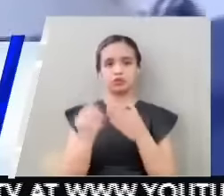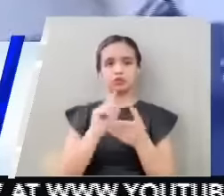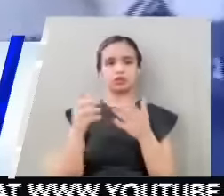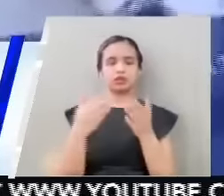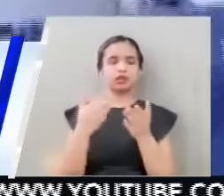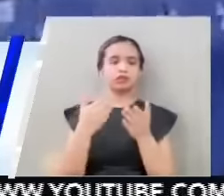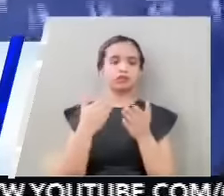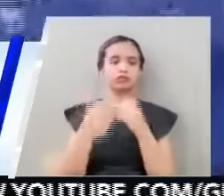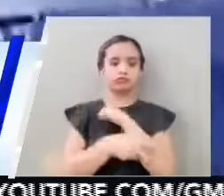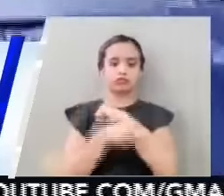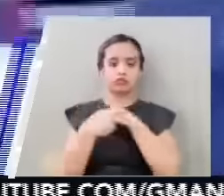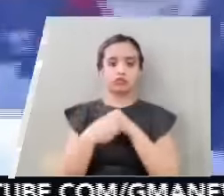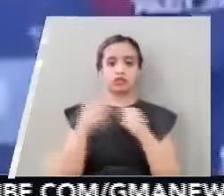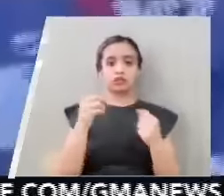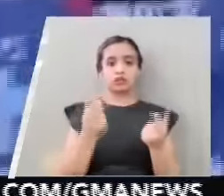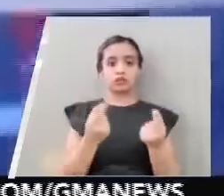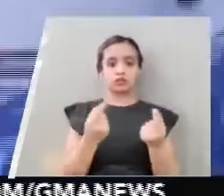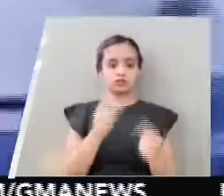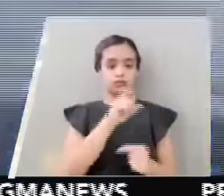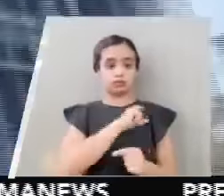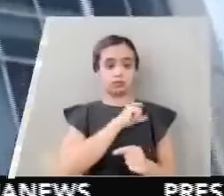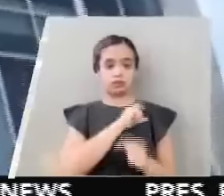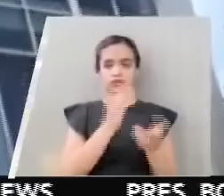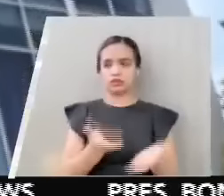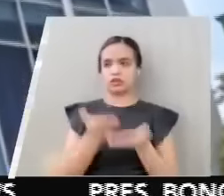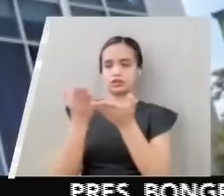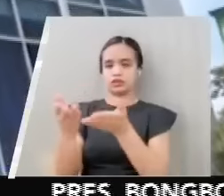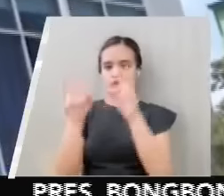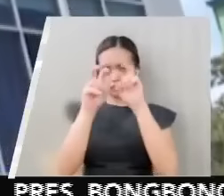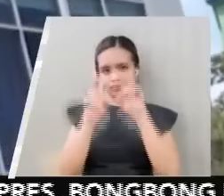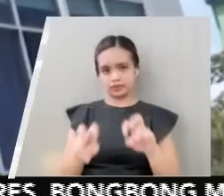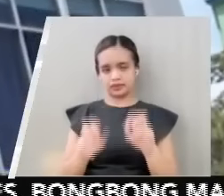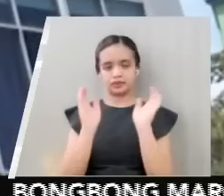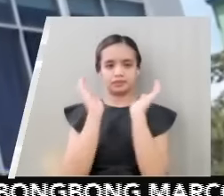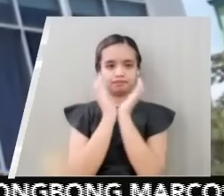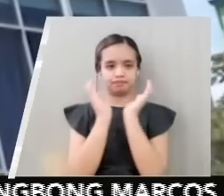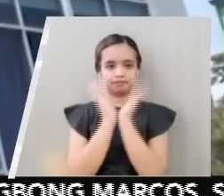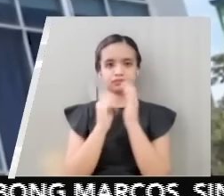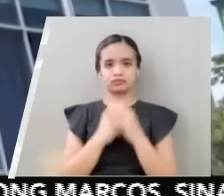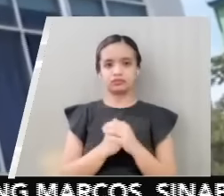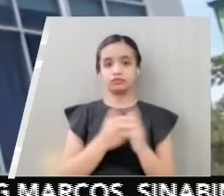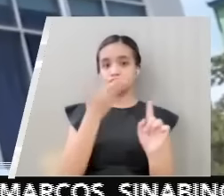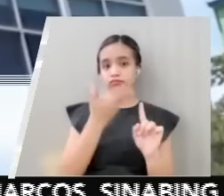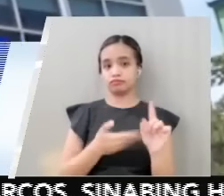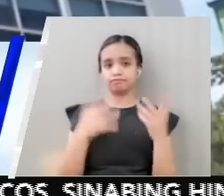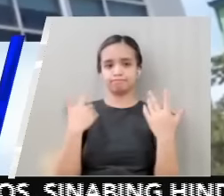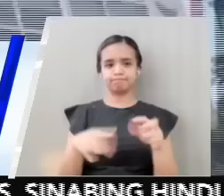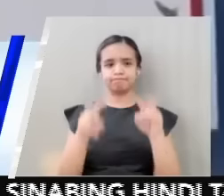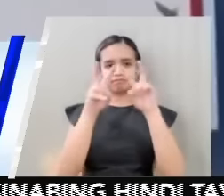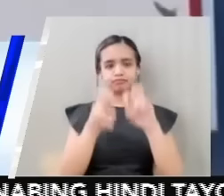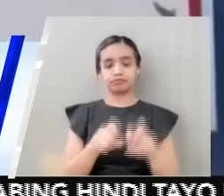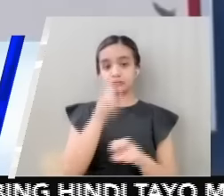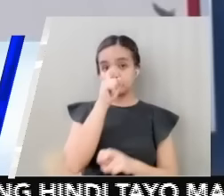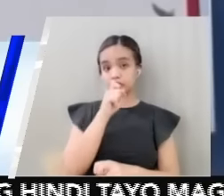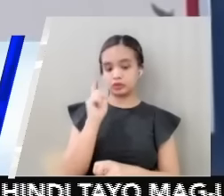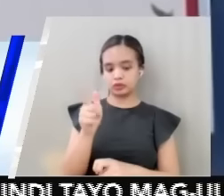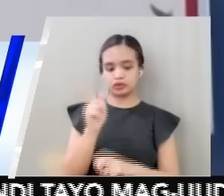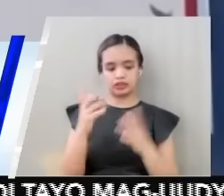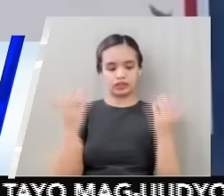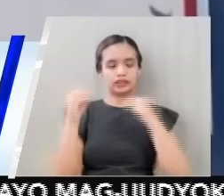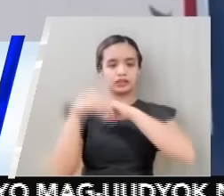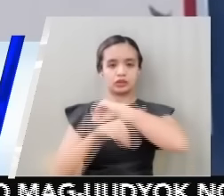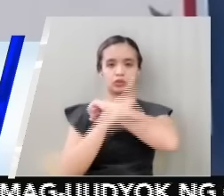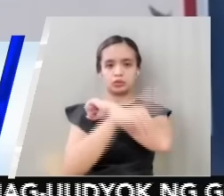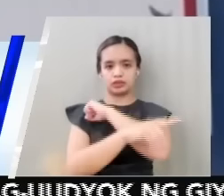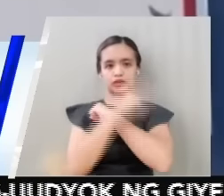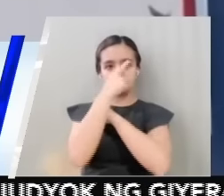sa CSWD ang kaso ng binatilyo. Arestado at na-inquest ang 20-anyos na lalaki sa Dagupan City matapos isumbong